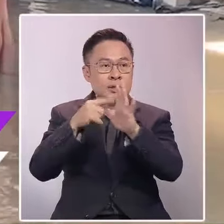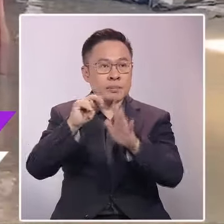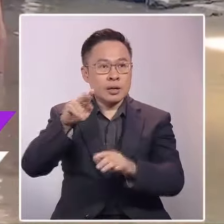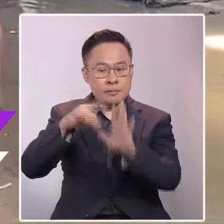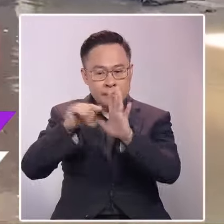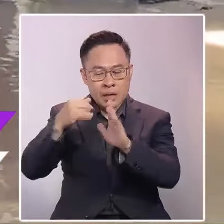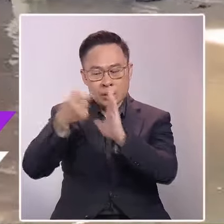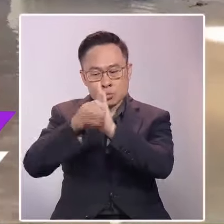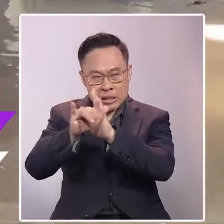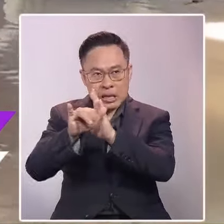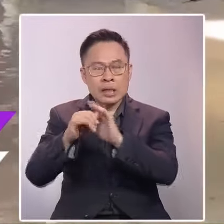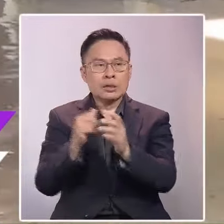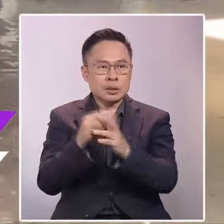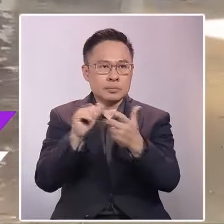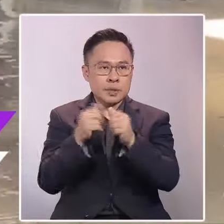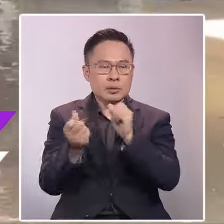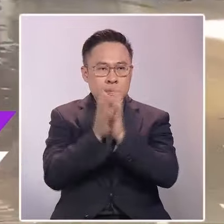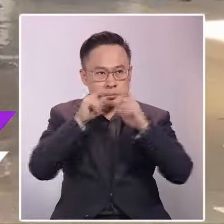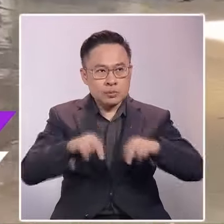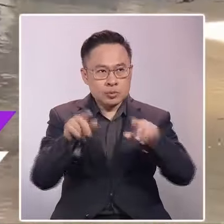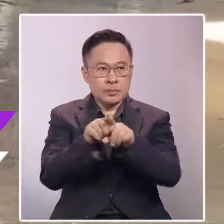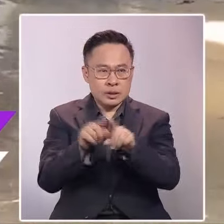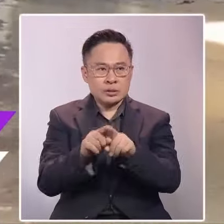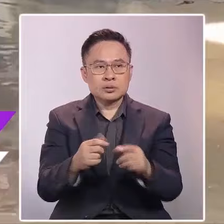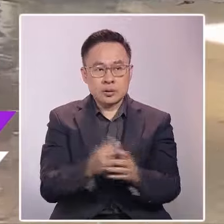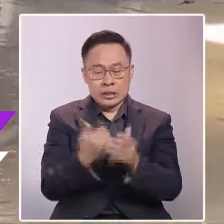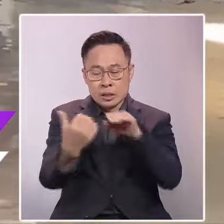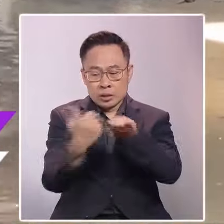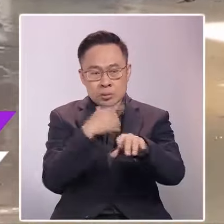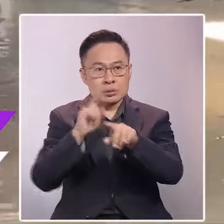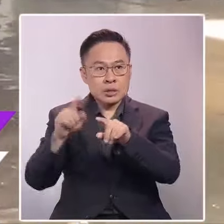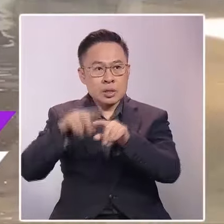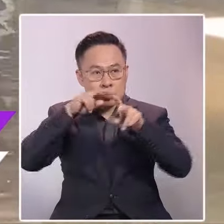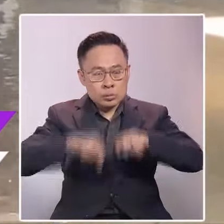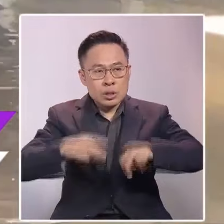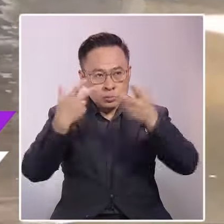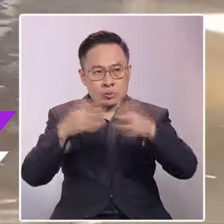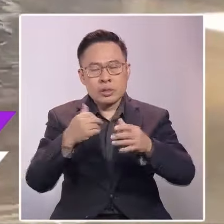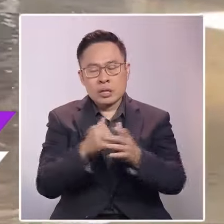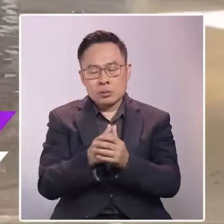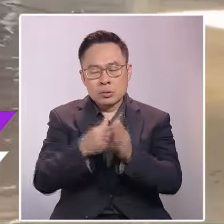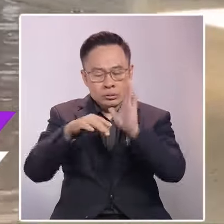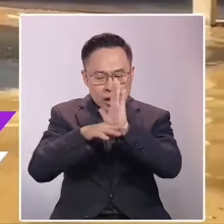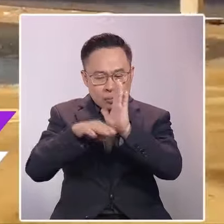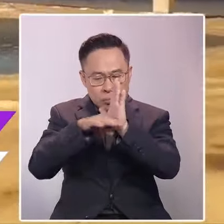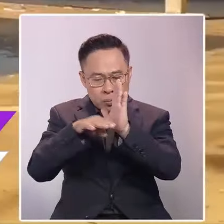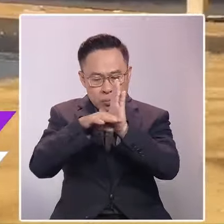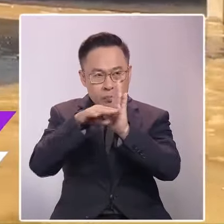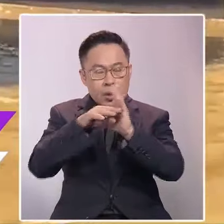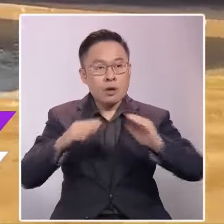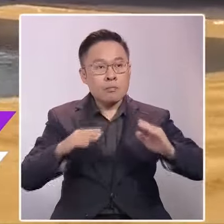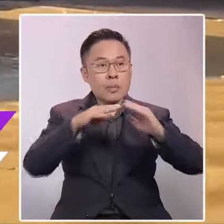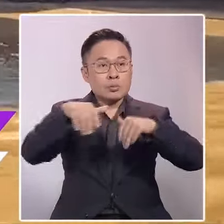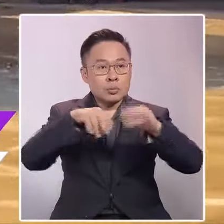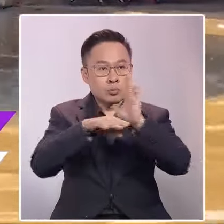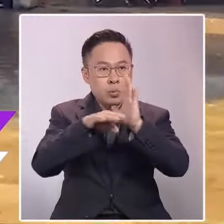เป็นไปได้สะดวกมากยิ่งขึ้นเนื่องจากตอนนี้ถูกน้ำท่วมมสูงตั้งแต่เมื่อวานนะครับระดับน้ำก็เพิ่มสูงขึ้นอย่างต่อเนื่องก็ต้อง